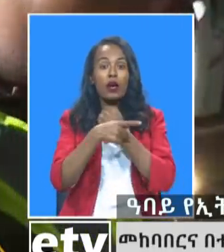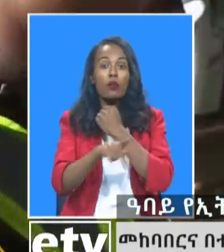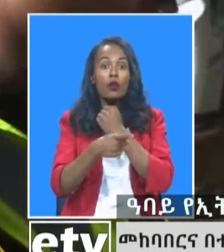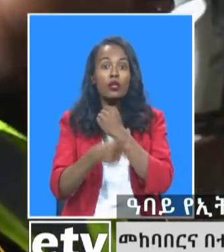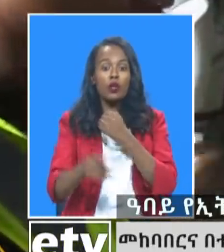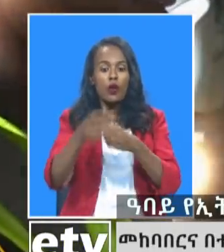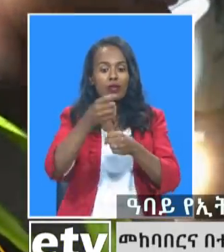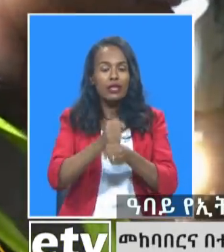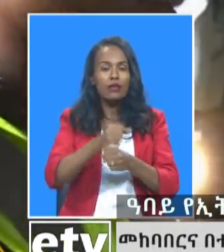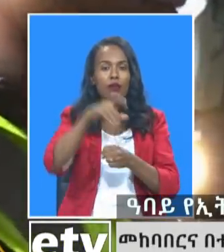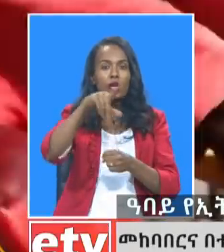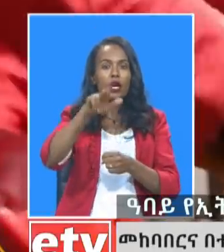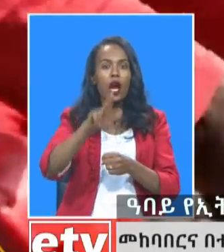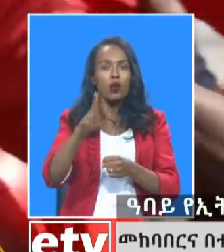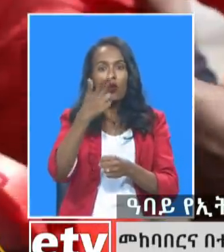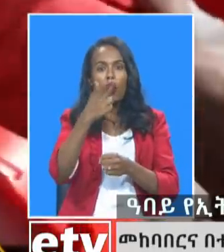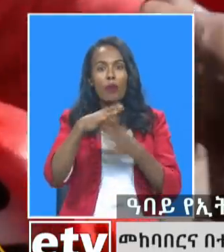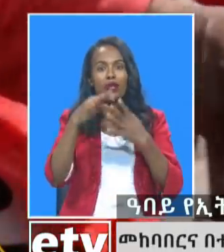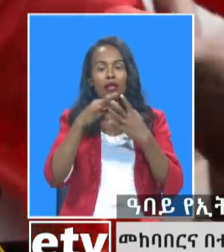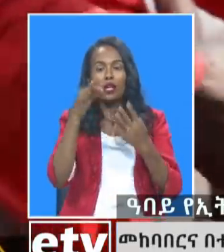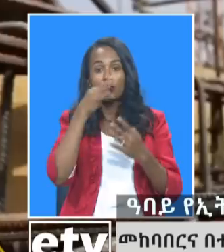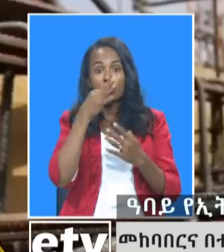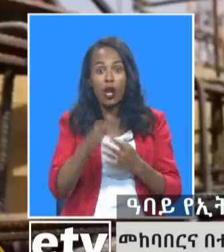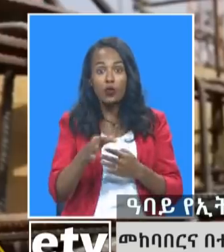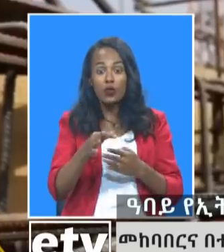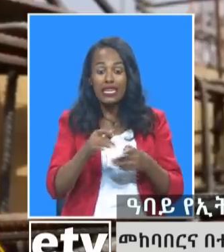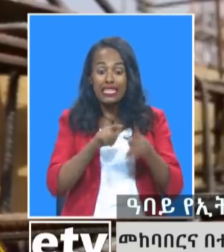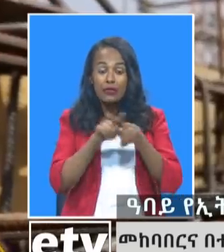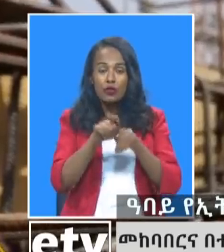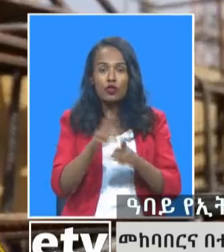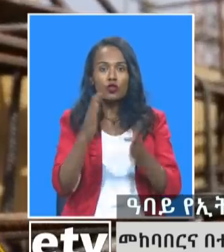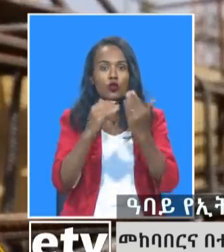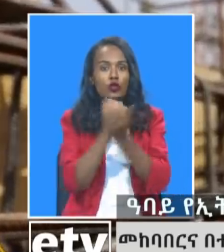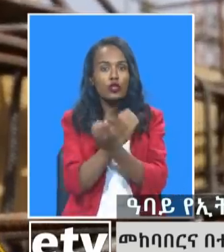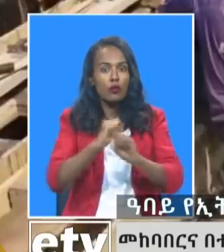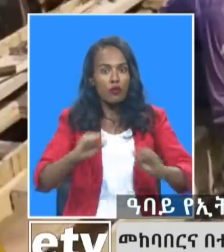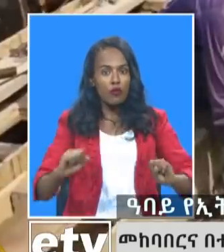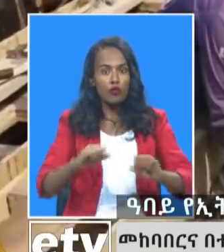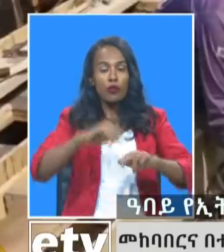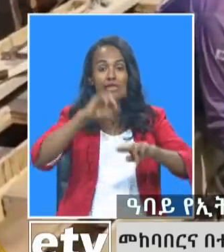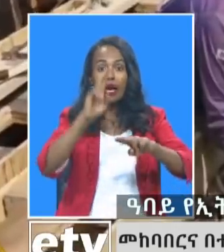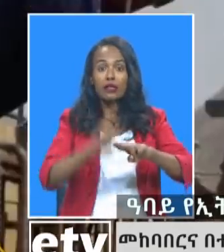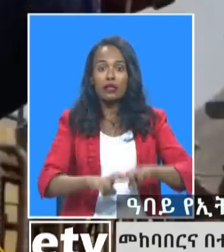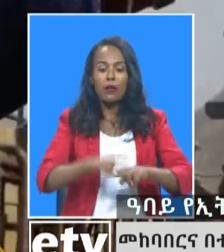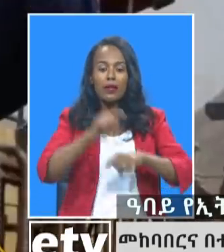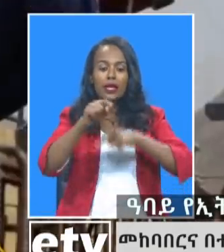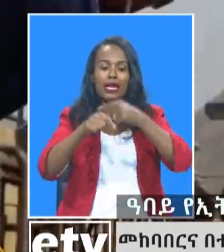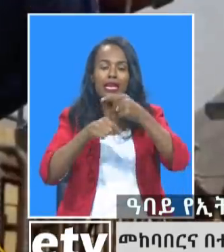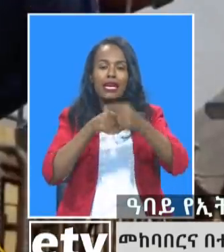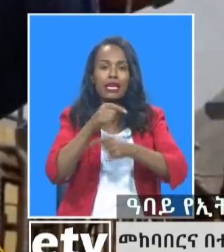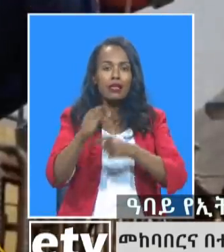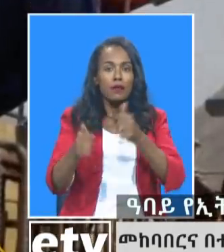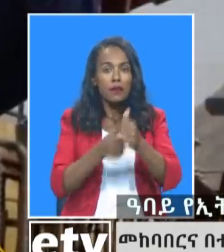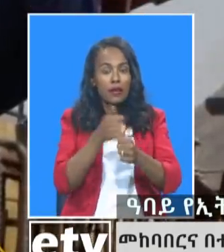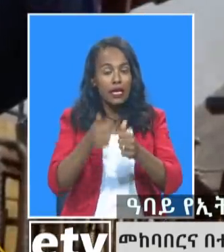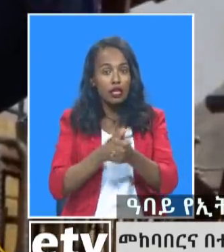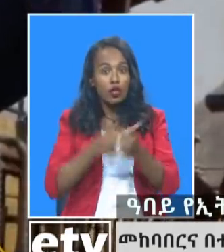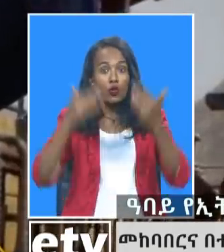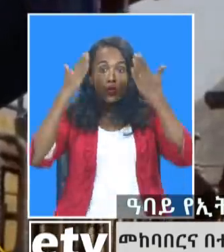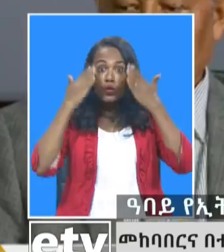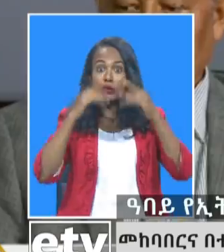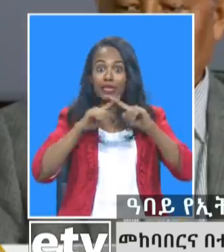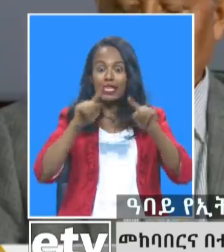ይዘትን ካይሮ መርጣለች ነው የሚሉት። የመርህ ስምምነት ችግሮች የሚፈቱበት ስልት ያስቀመጠ ሂደትን ቢከተሉም ግብጽ